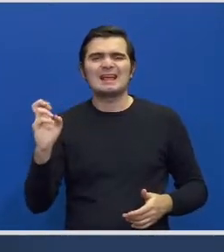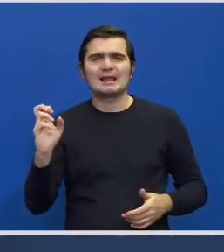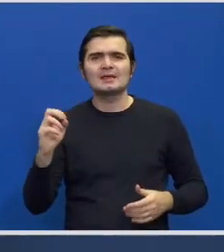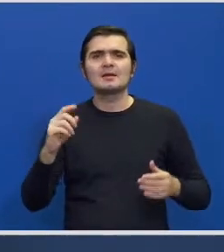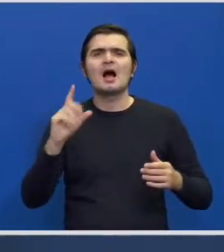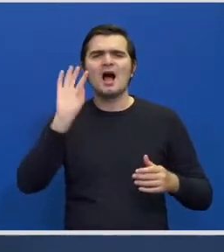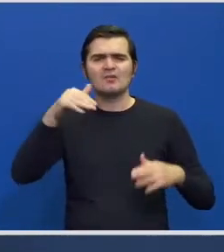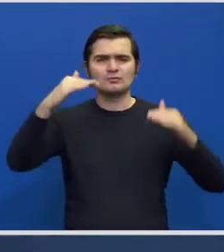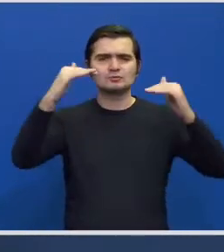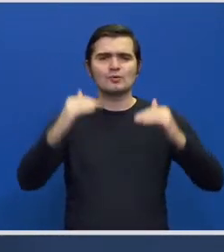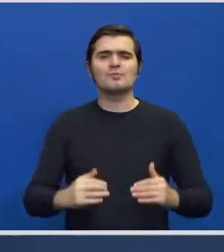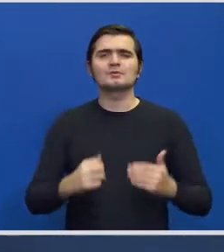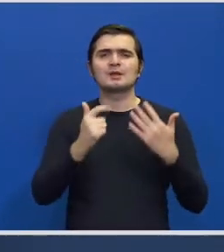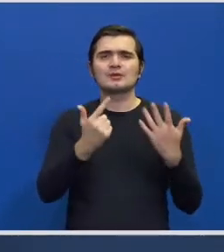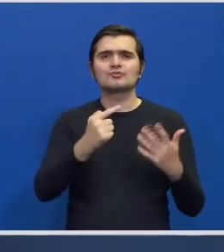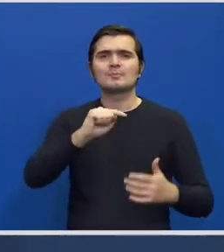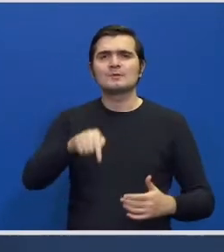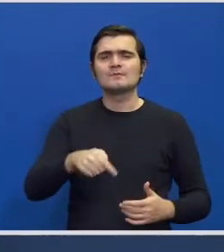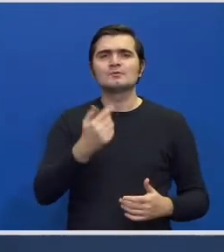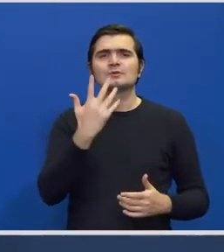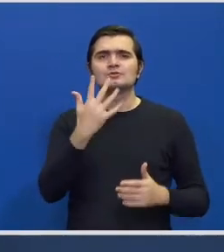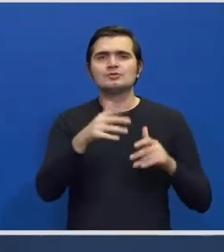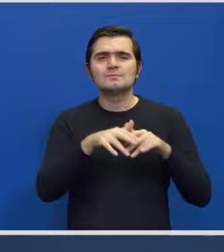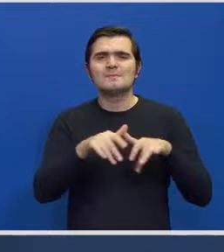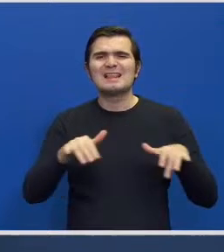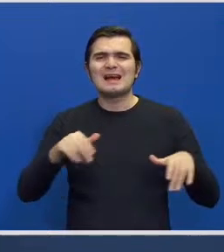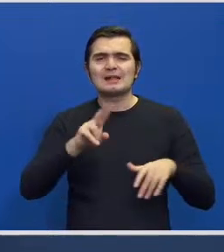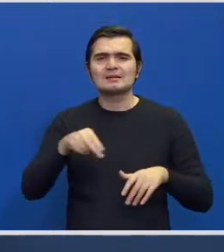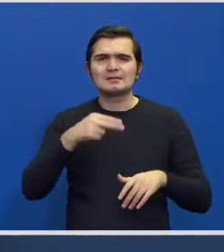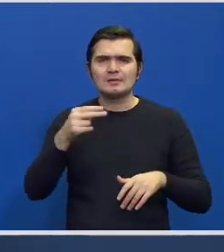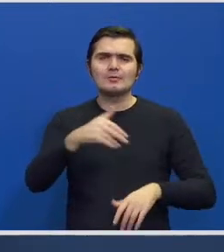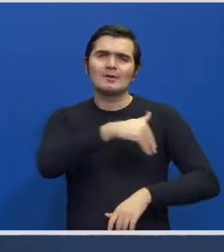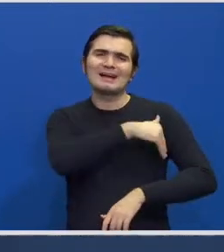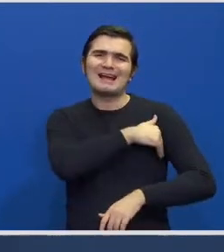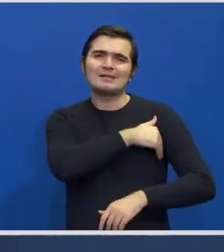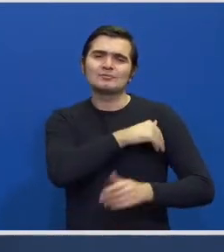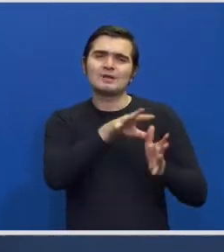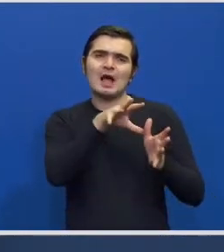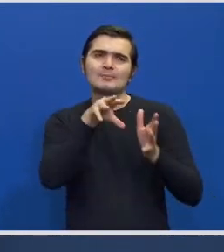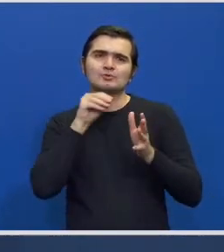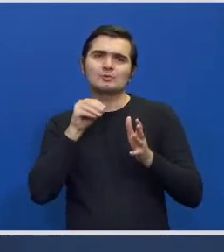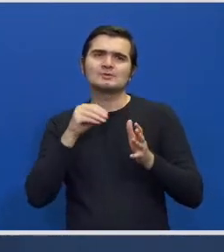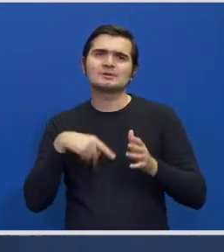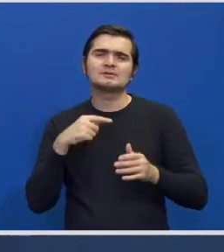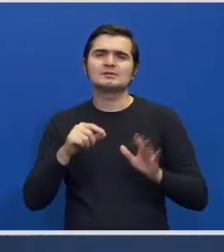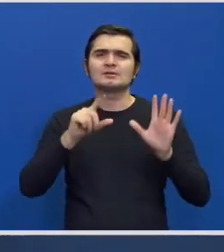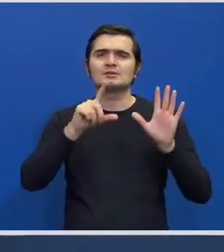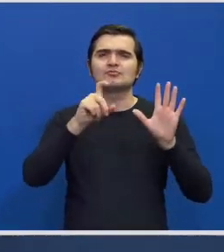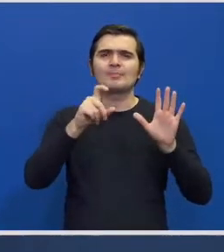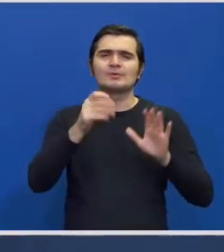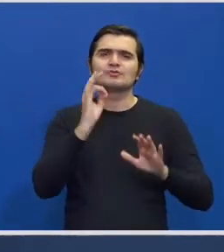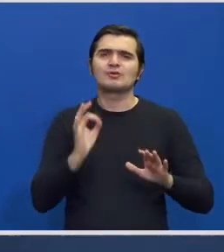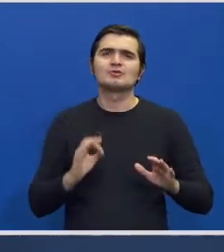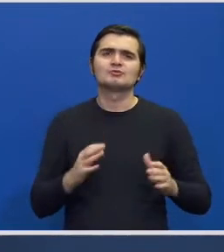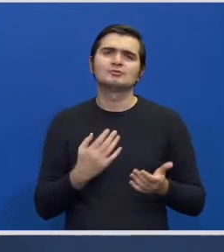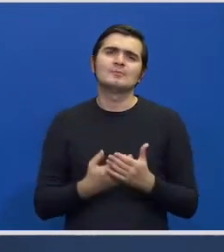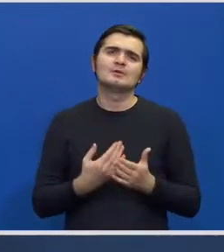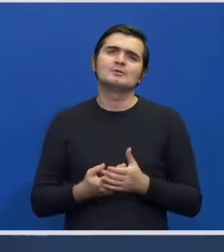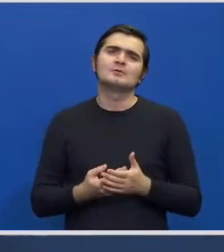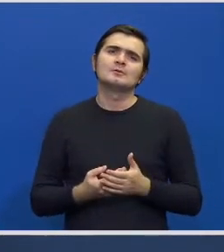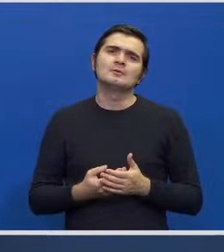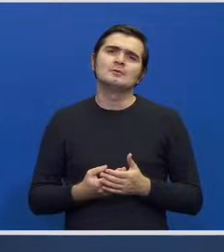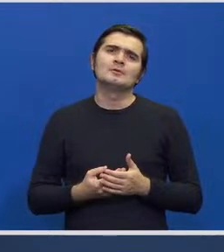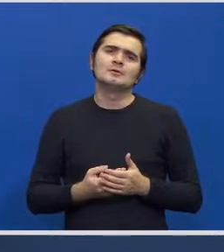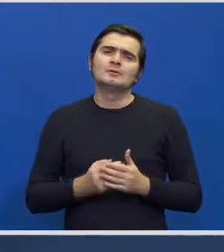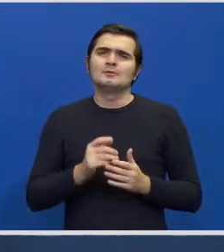l-am coborât la 7,5 miliarde euro cu un grad de absorție de